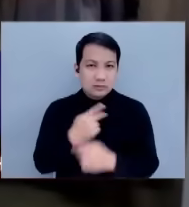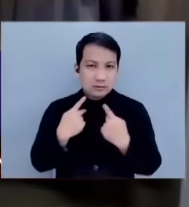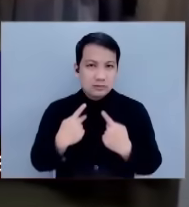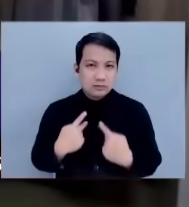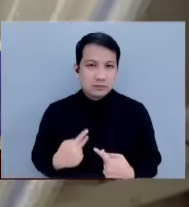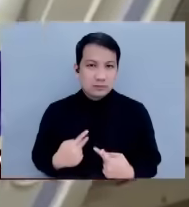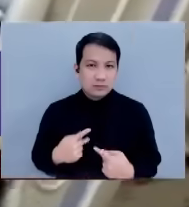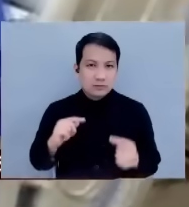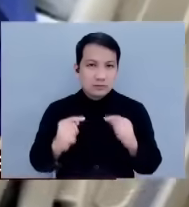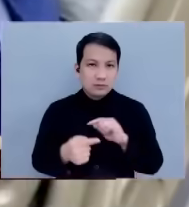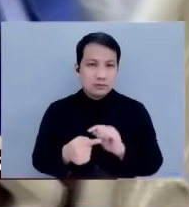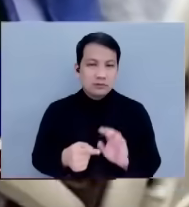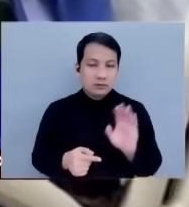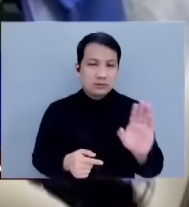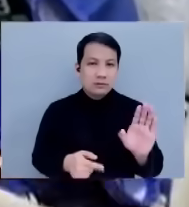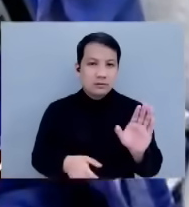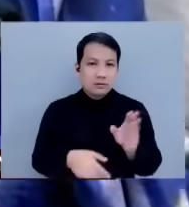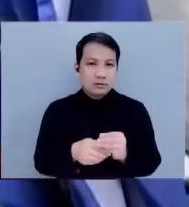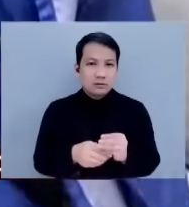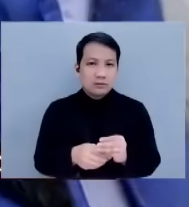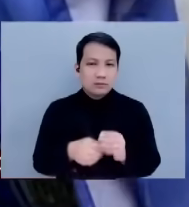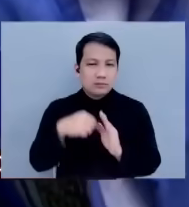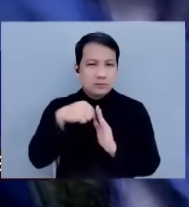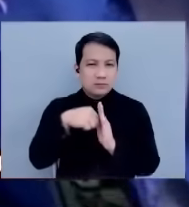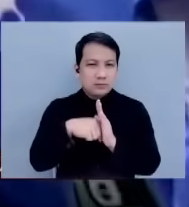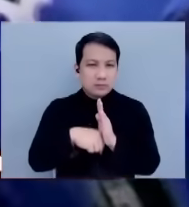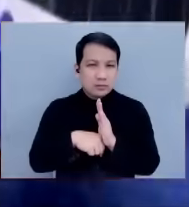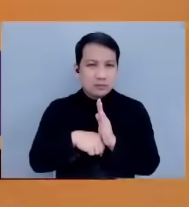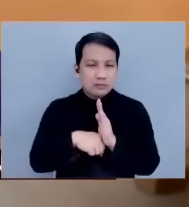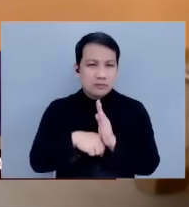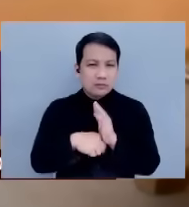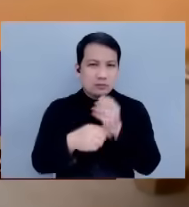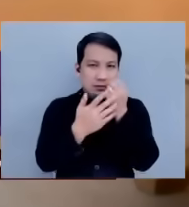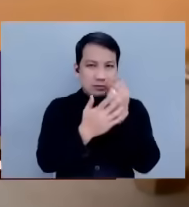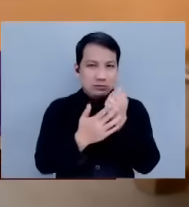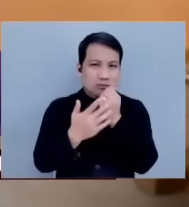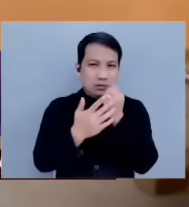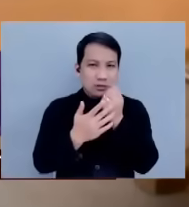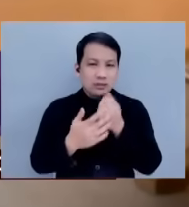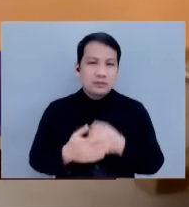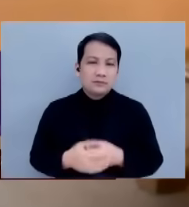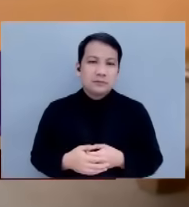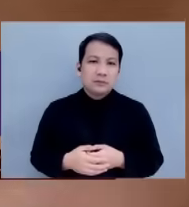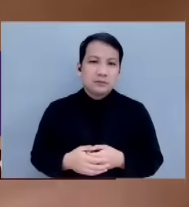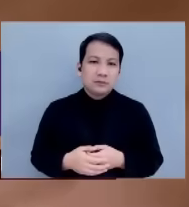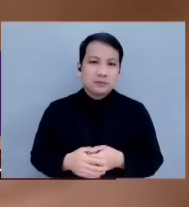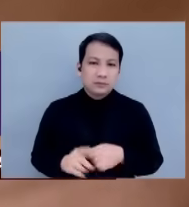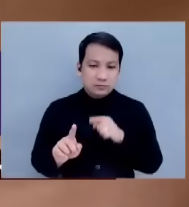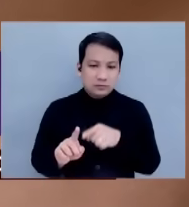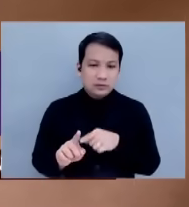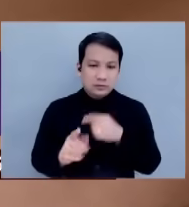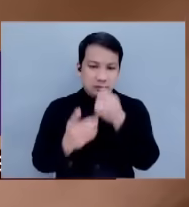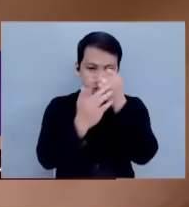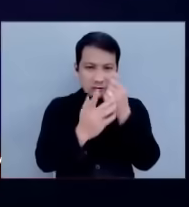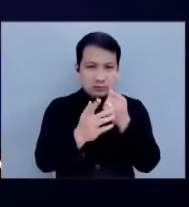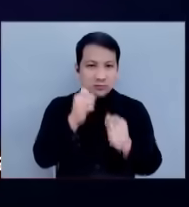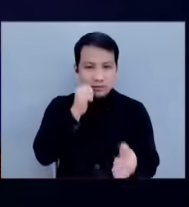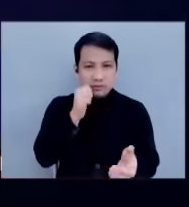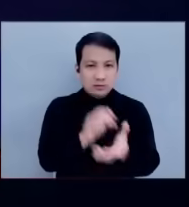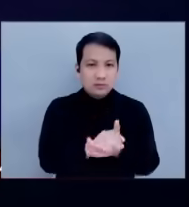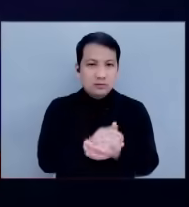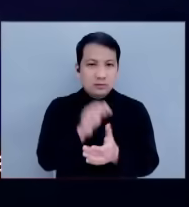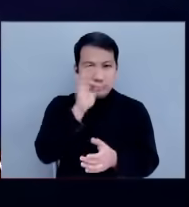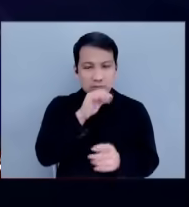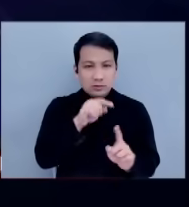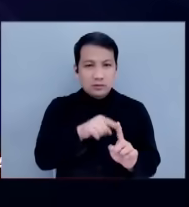sa kanila. Mas malalim pa na trauma. Isa ring bangungot para sa misis ng Pilipinong si Paul Castelvi